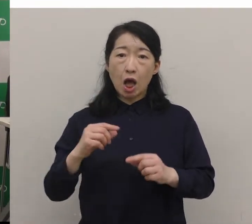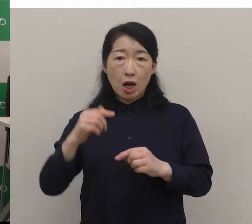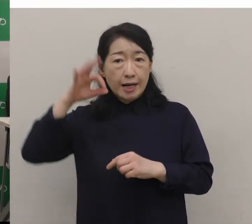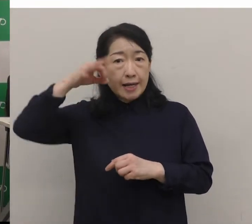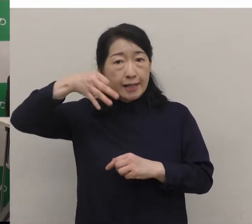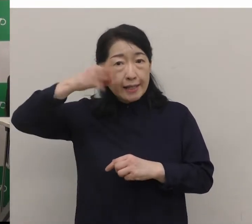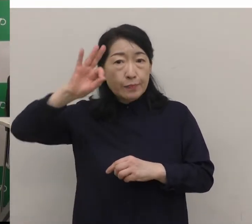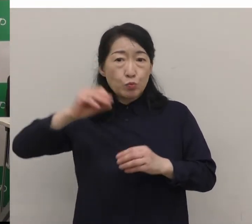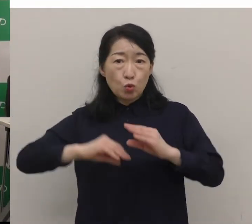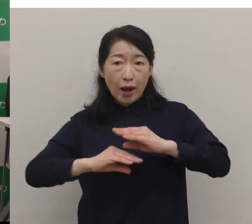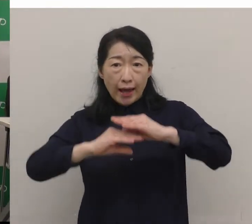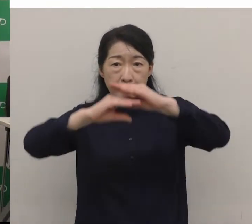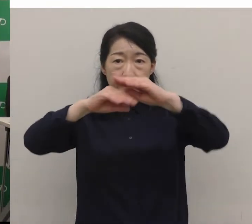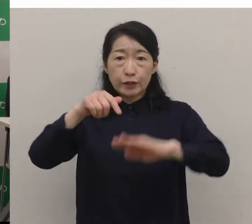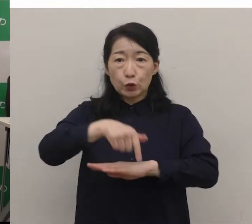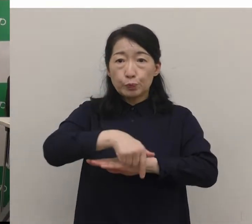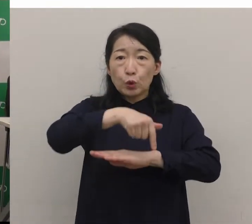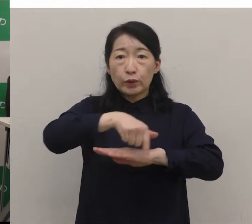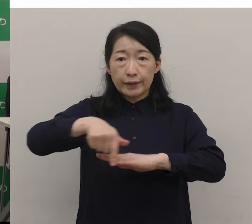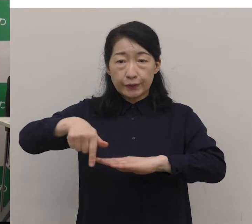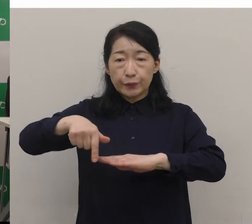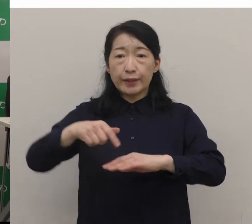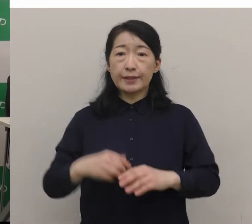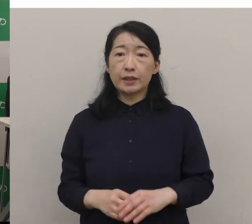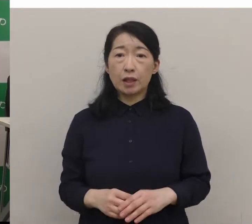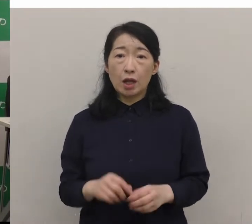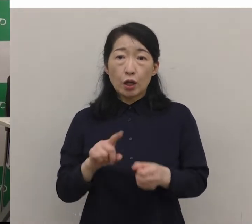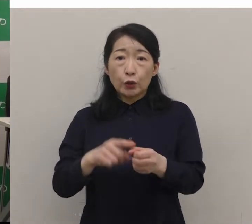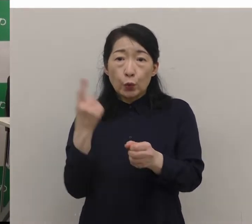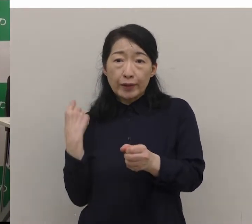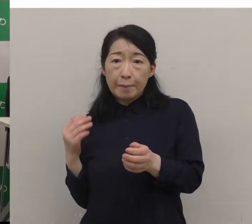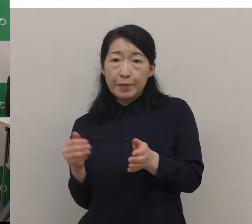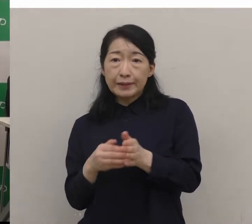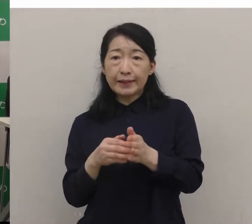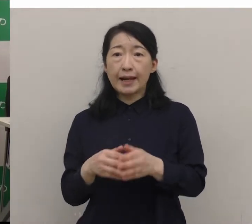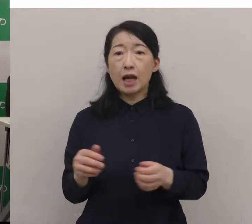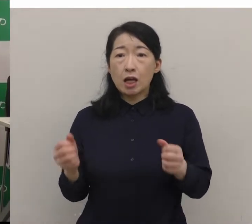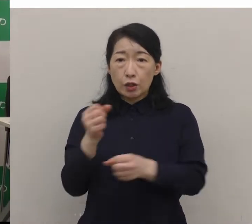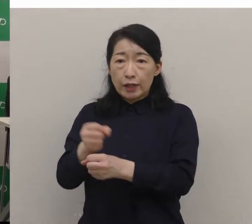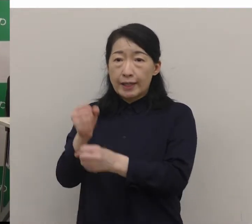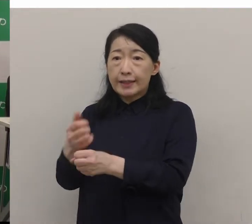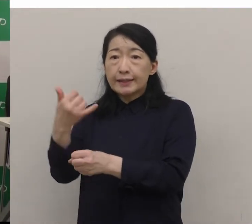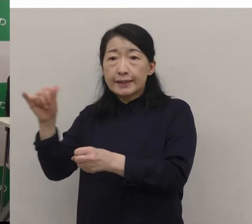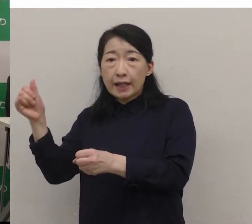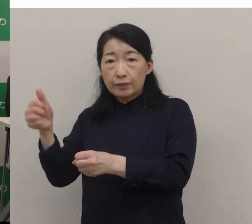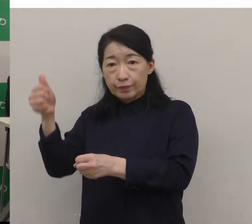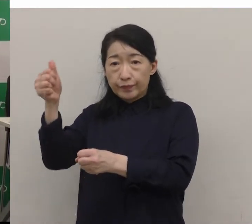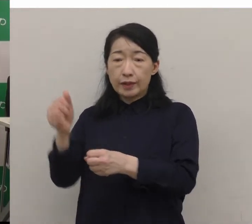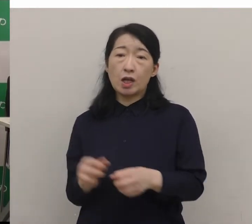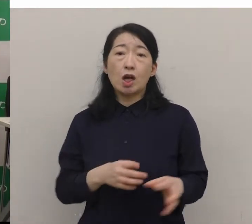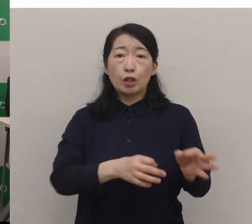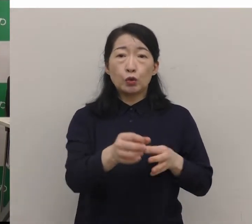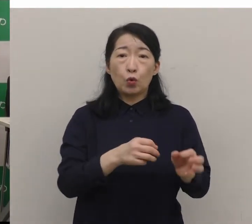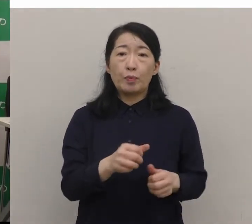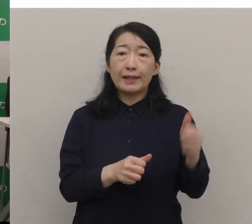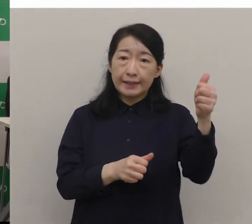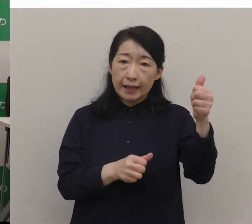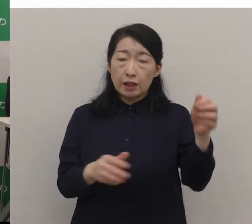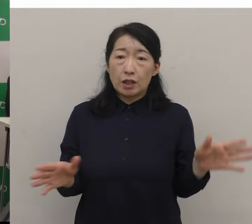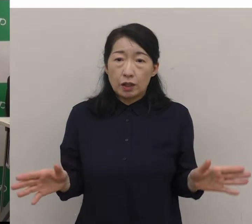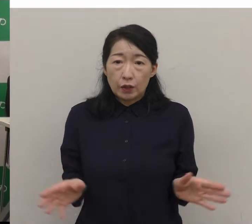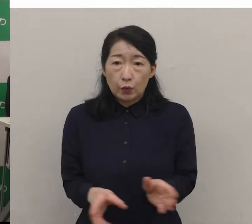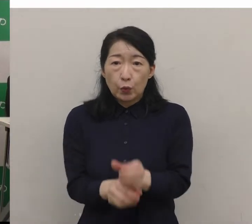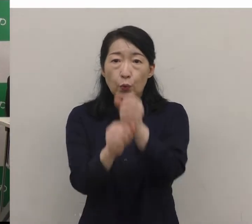プロジェクトについてでございます。昨年度末から生産者と茶商が取り扱う統一ブランドの開発